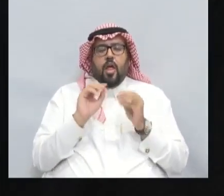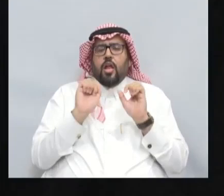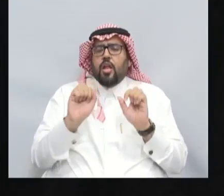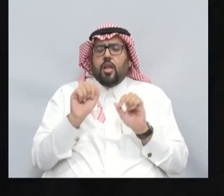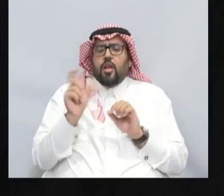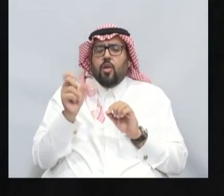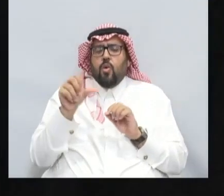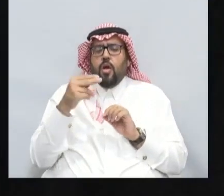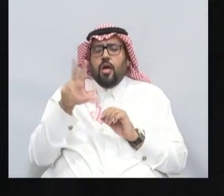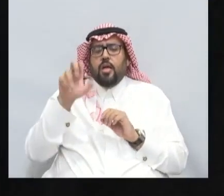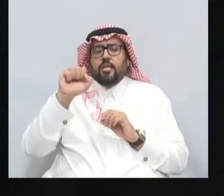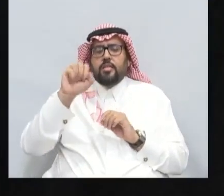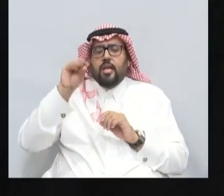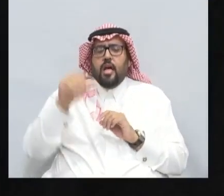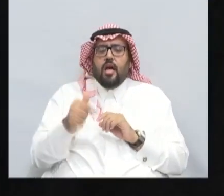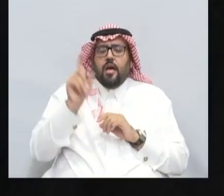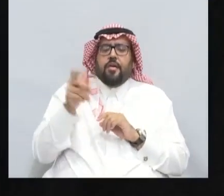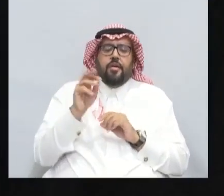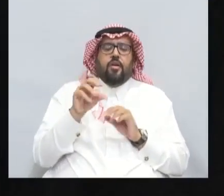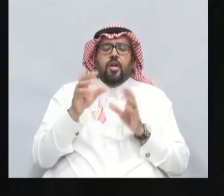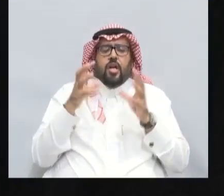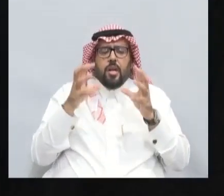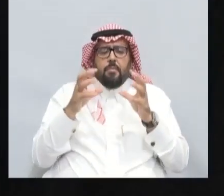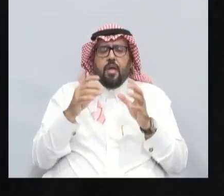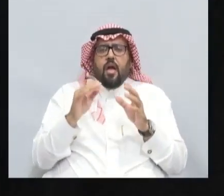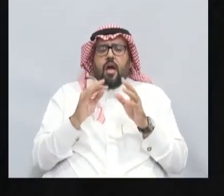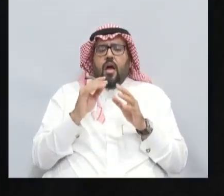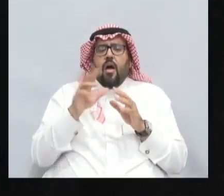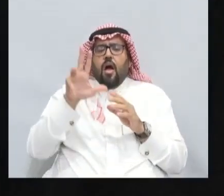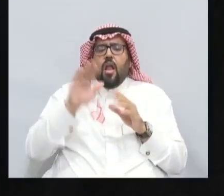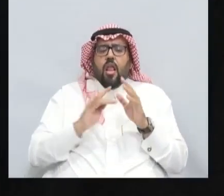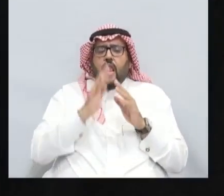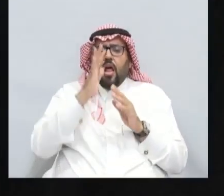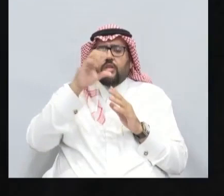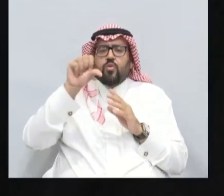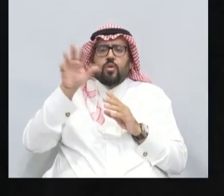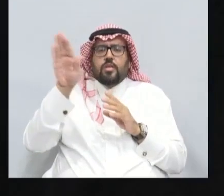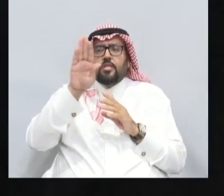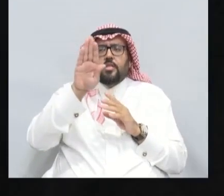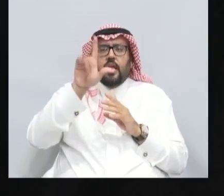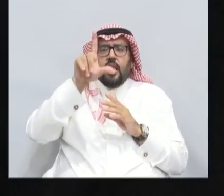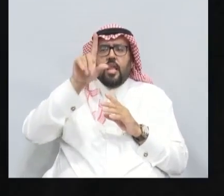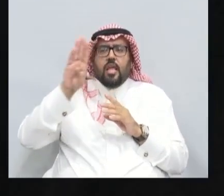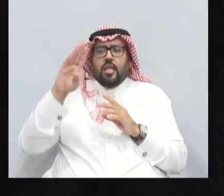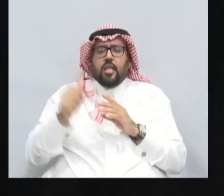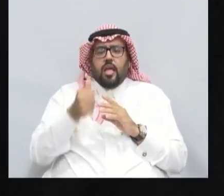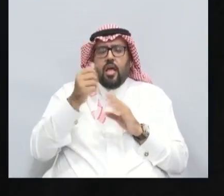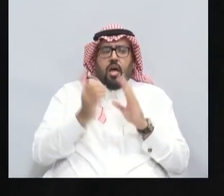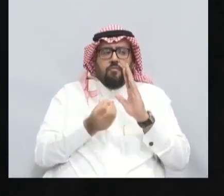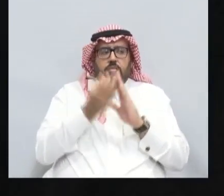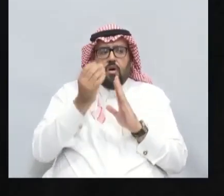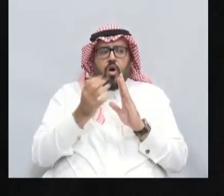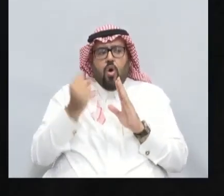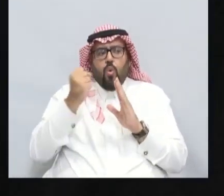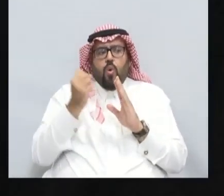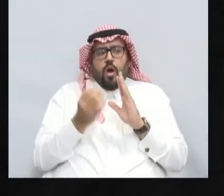إذا احتوت على كمية كبيرة من السيليكا فهي ما الذي يحدث لهذا البركان؟